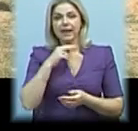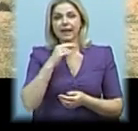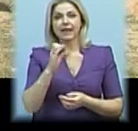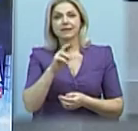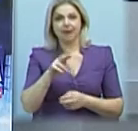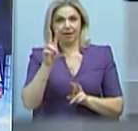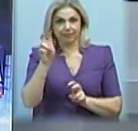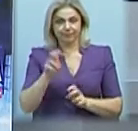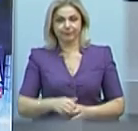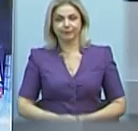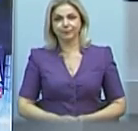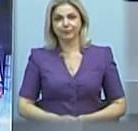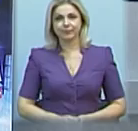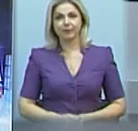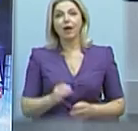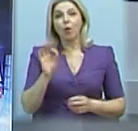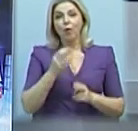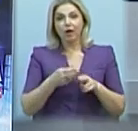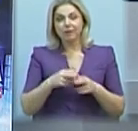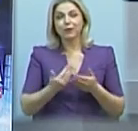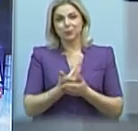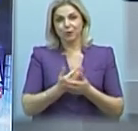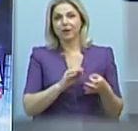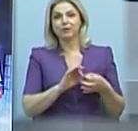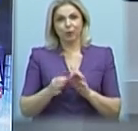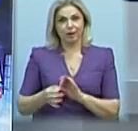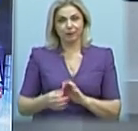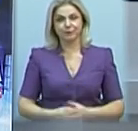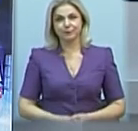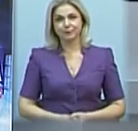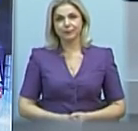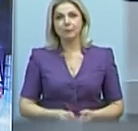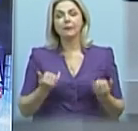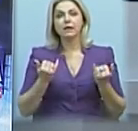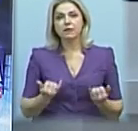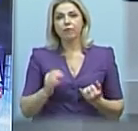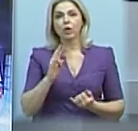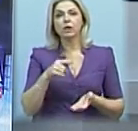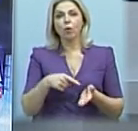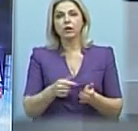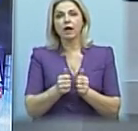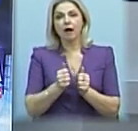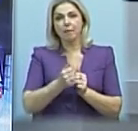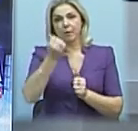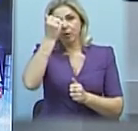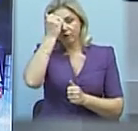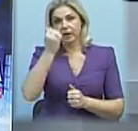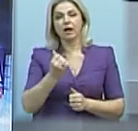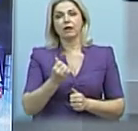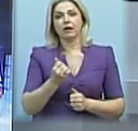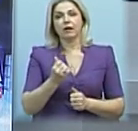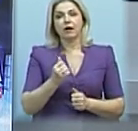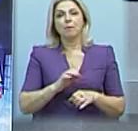саду. Тож про ці та інші події більш докладно. Сьогодні в Миколаєві біля меморіалу «Струни